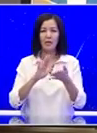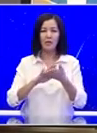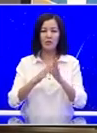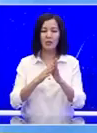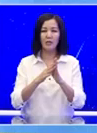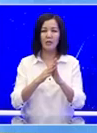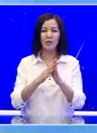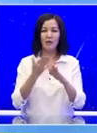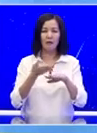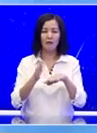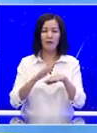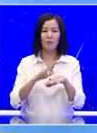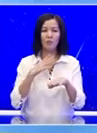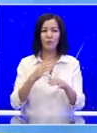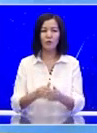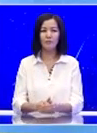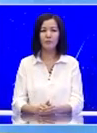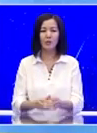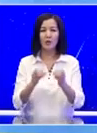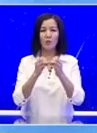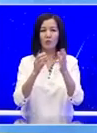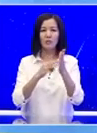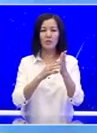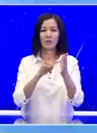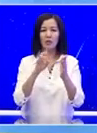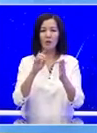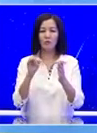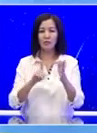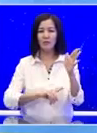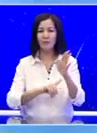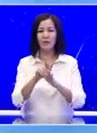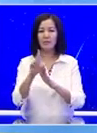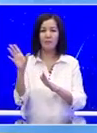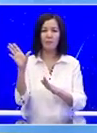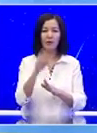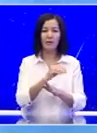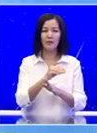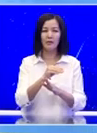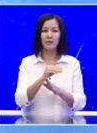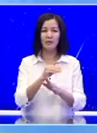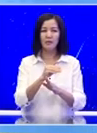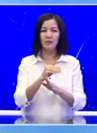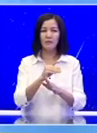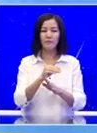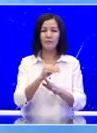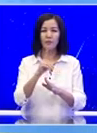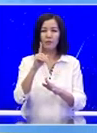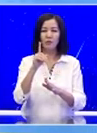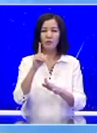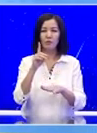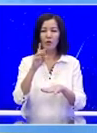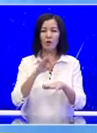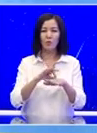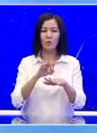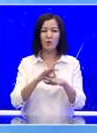тұр. 13 наурыздан бастап Қызылорда облысында ауырғандардың адамдардың саны 6-дан 100-ге дейін өсті.